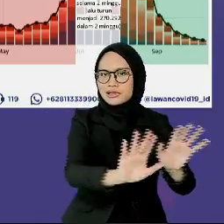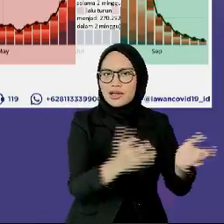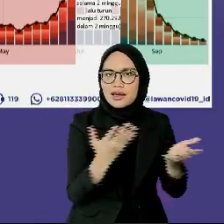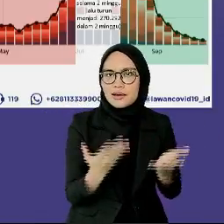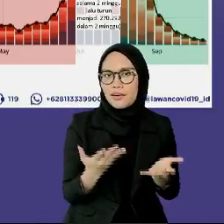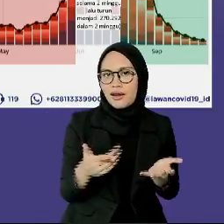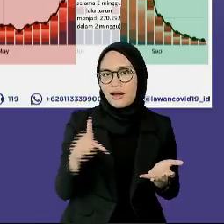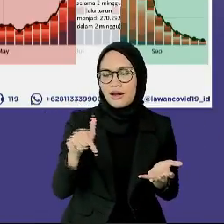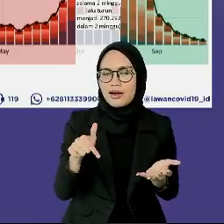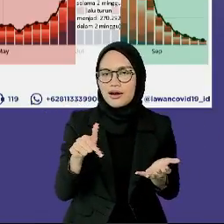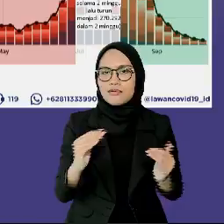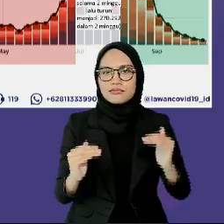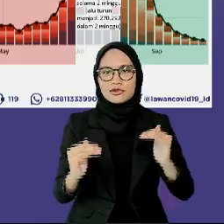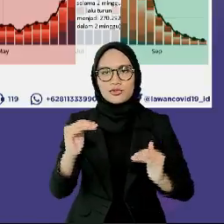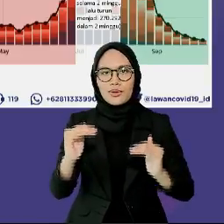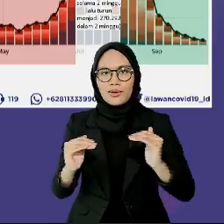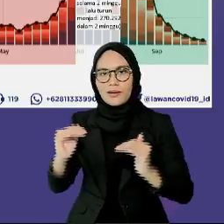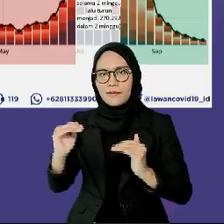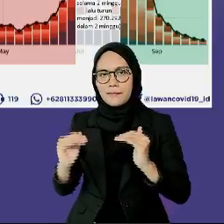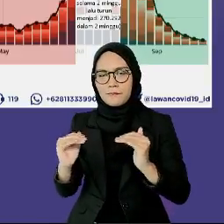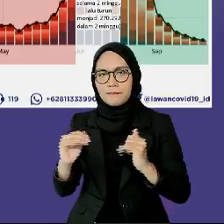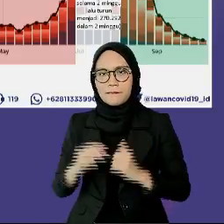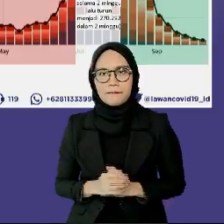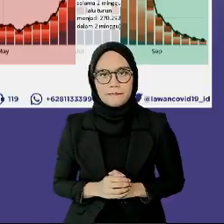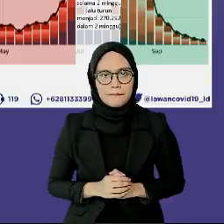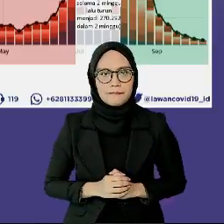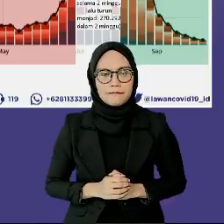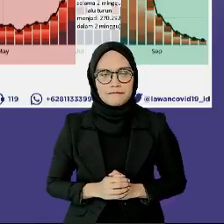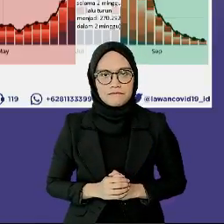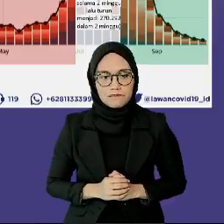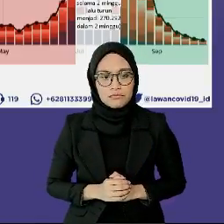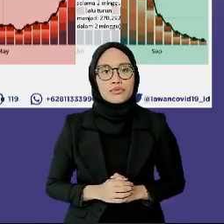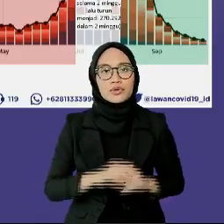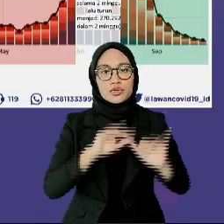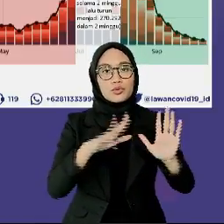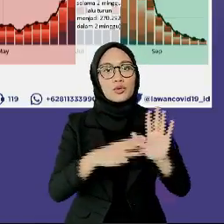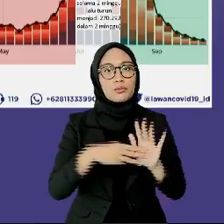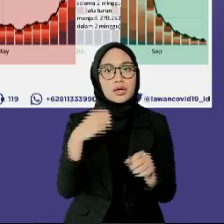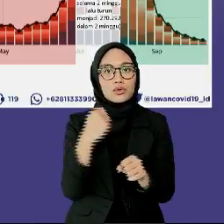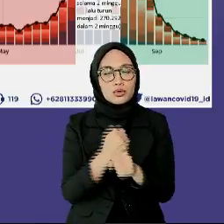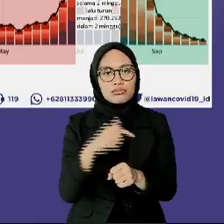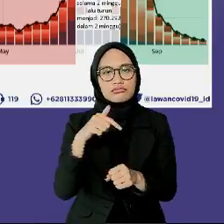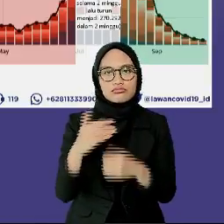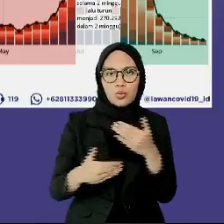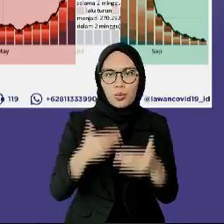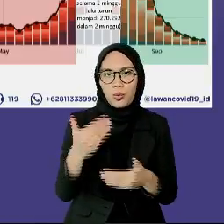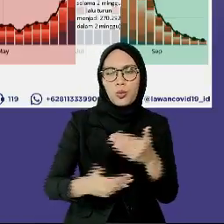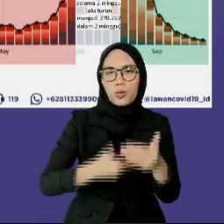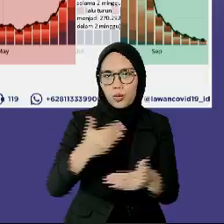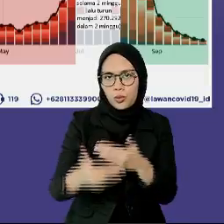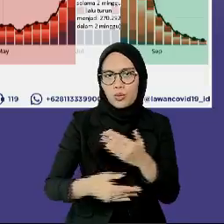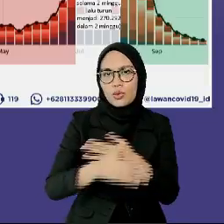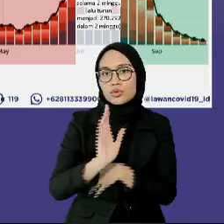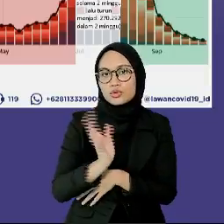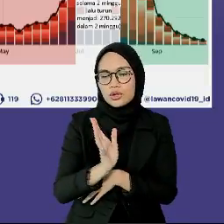kota. Implementasi yang telah berlangsung hingga 10 minggu ini berhasil menurunkan kasus